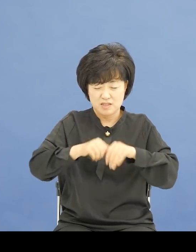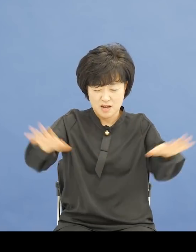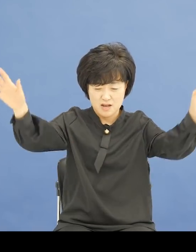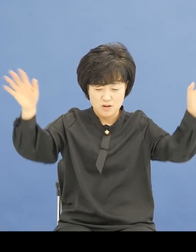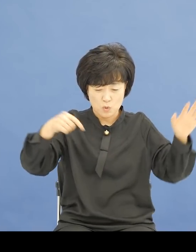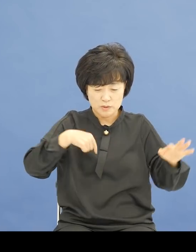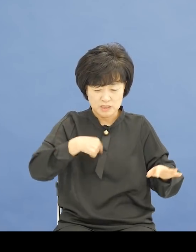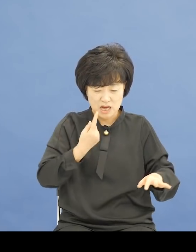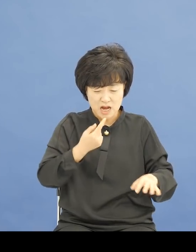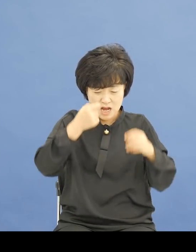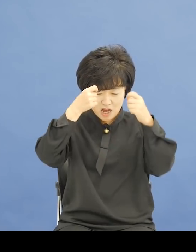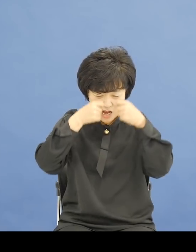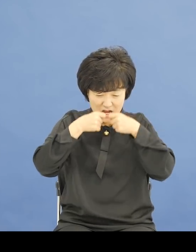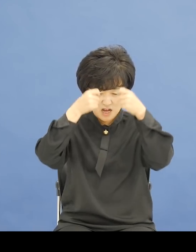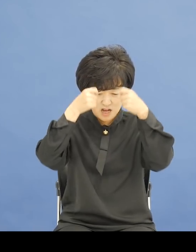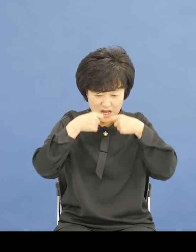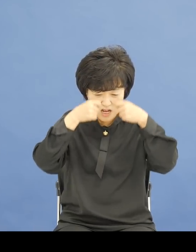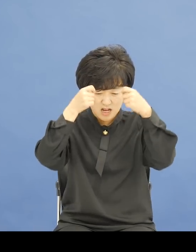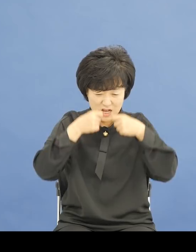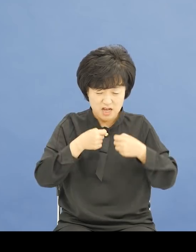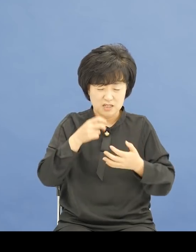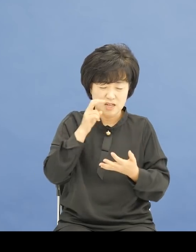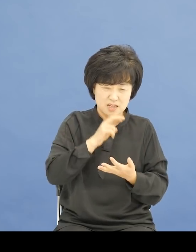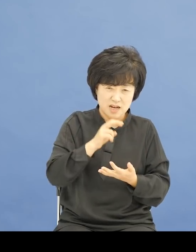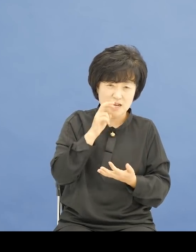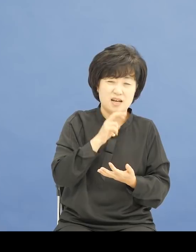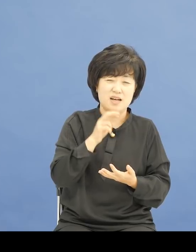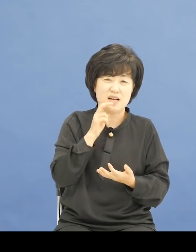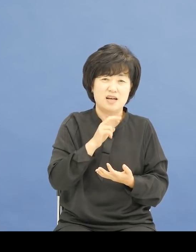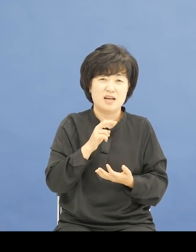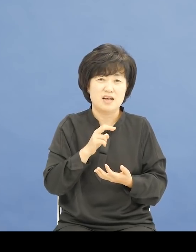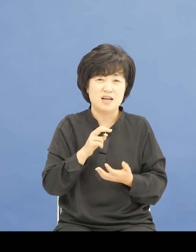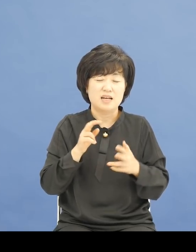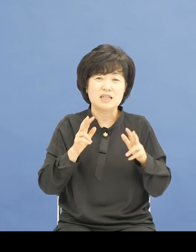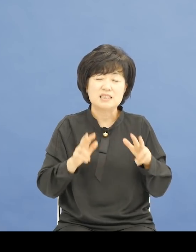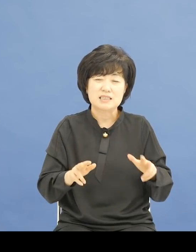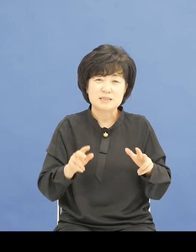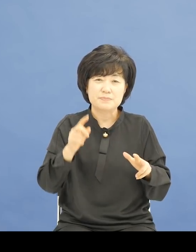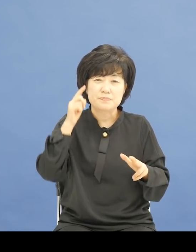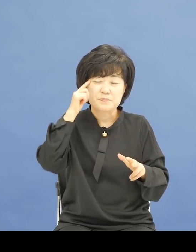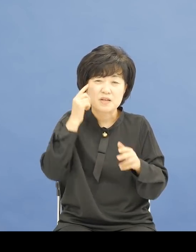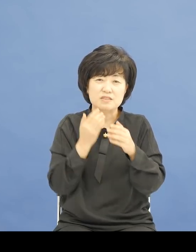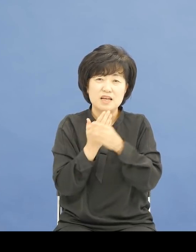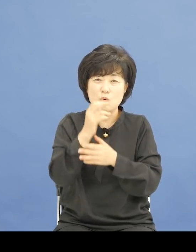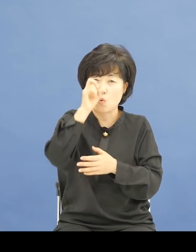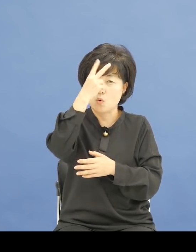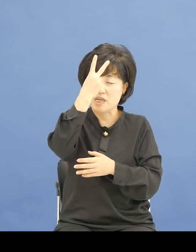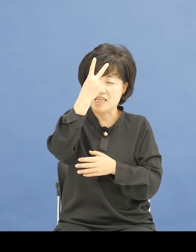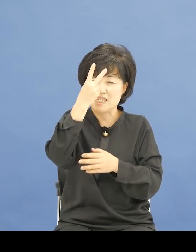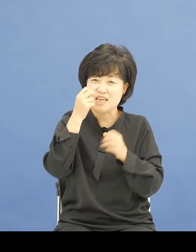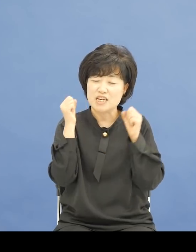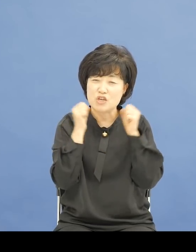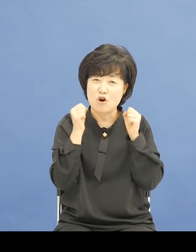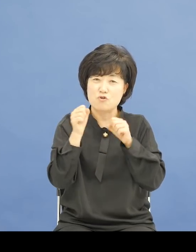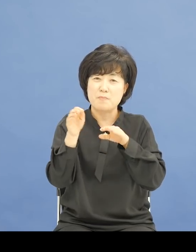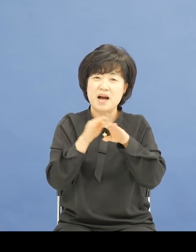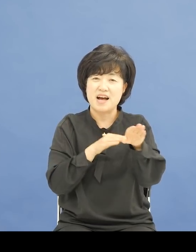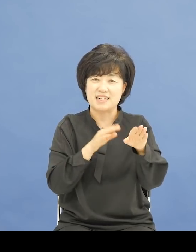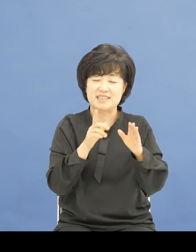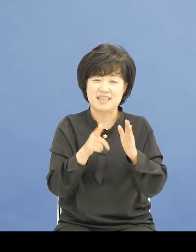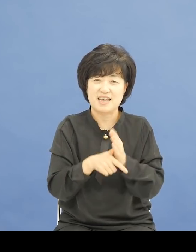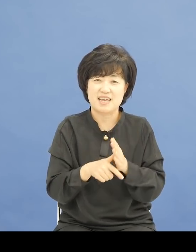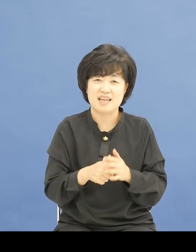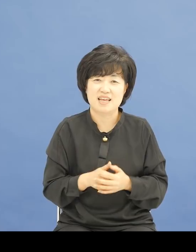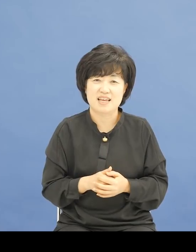예배당에서 혼자 하염없이 이제 울기도 하고 찬양을 부르기도 하고 지금 바로 기억이 나는 건 제가 고2 겨울방학 때가 바로